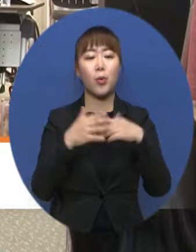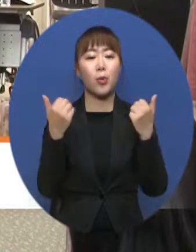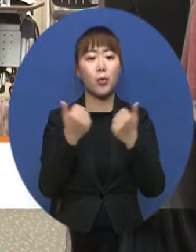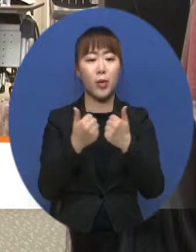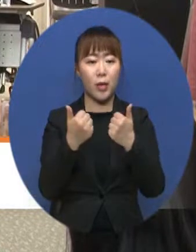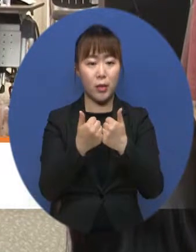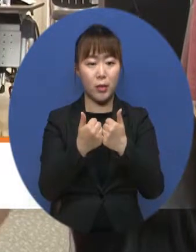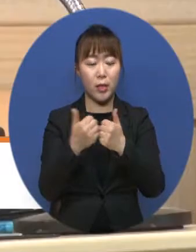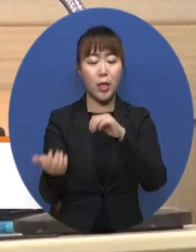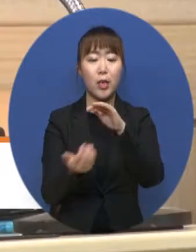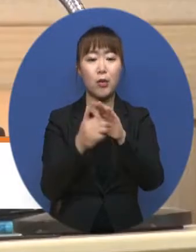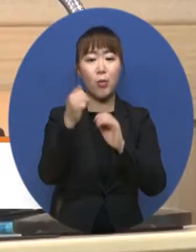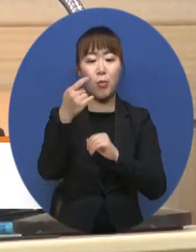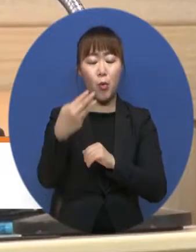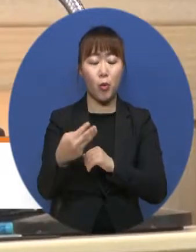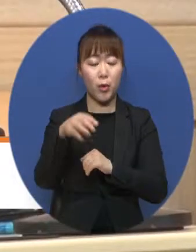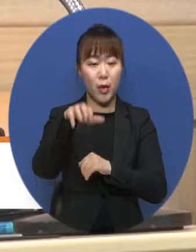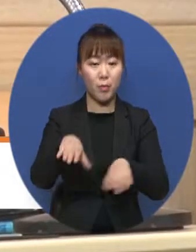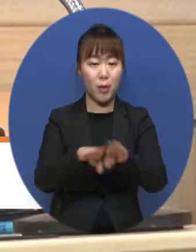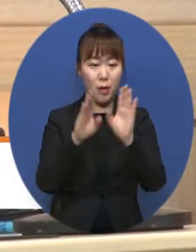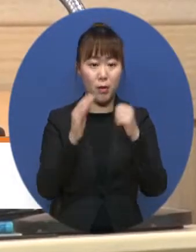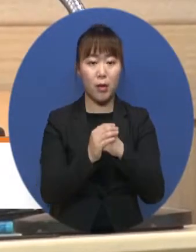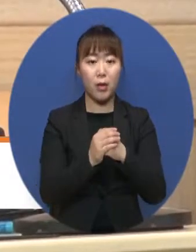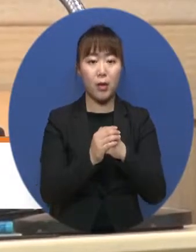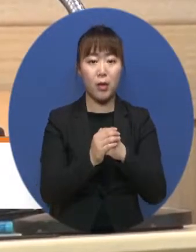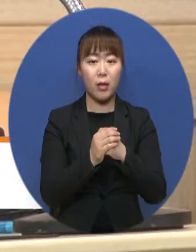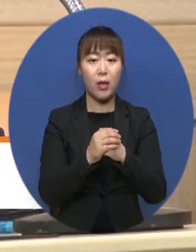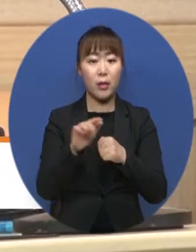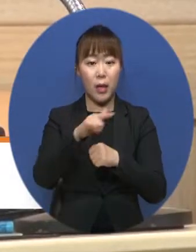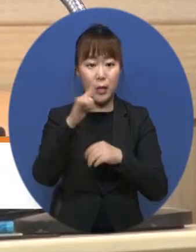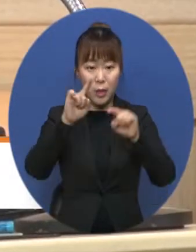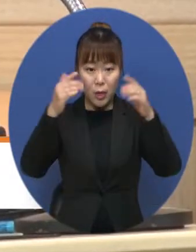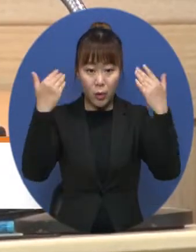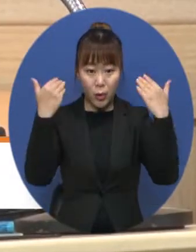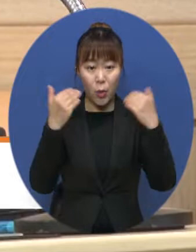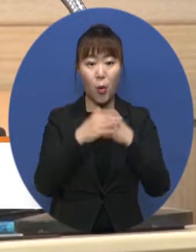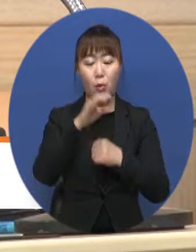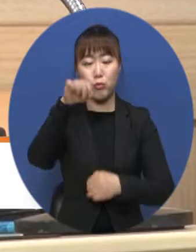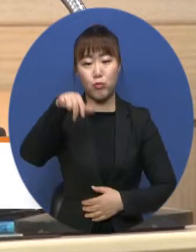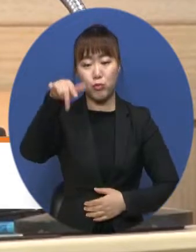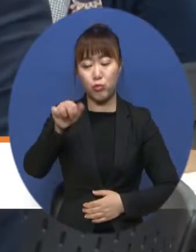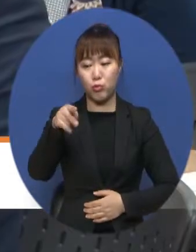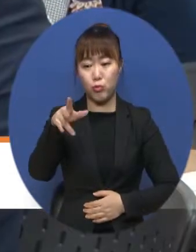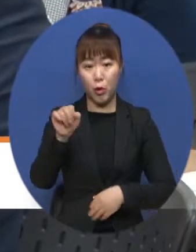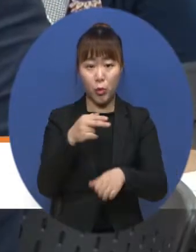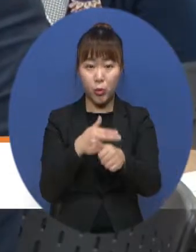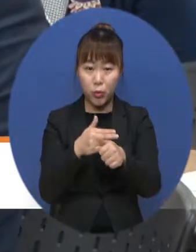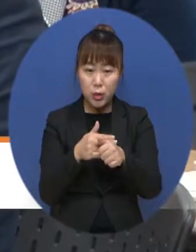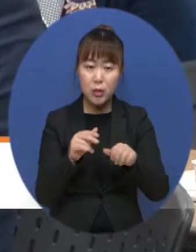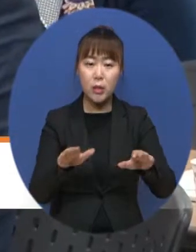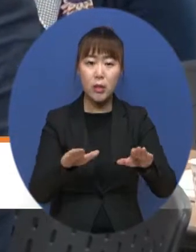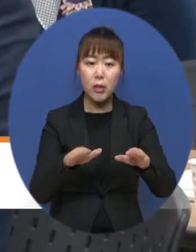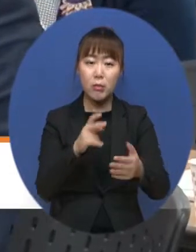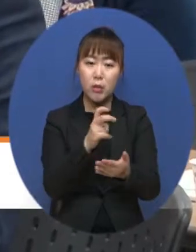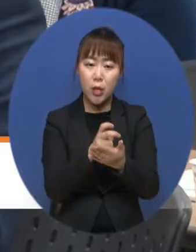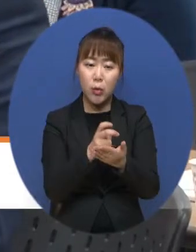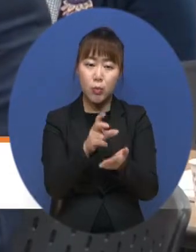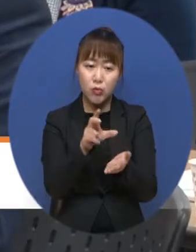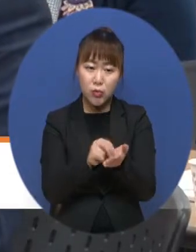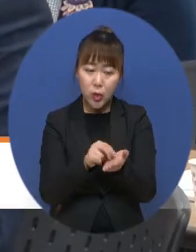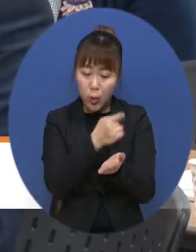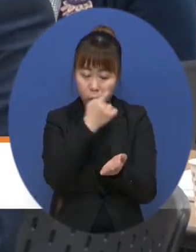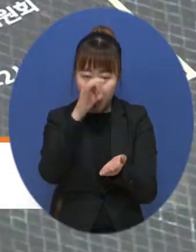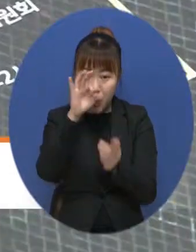이룸홀에서 개최했습니다. 발제를 맡은 나사렛대학교 인간재활학과 우주형 교수는 현행제도의 문제점을